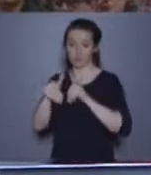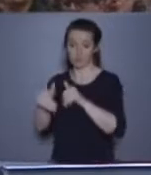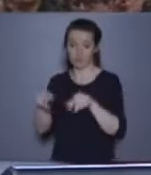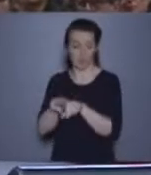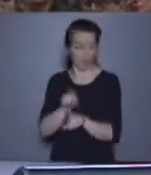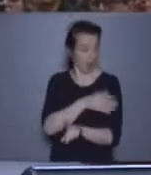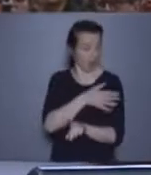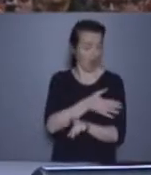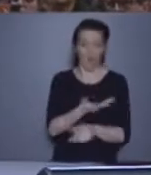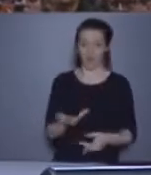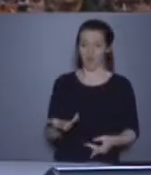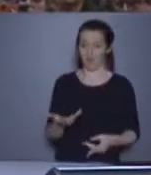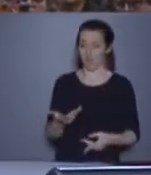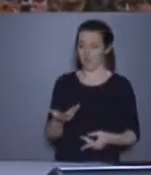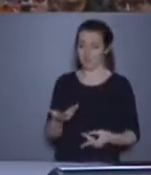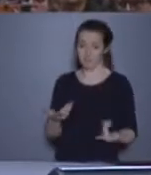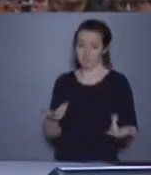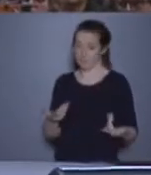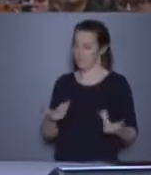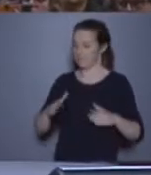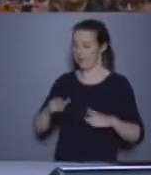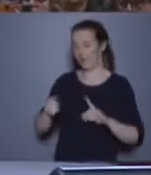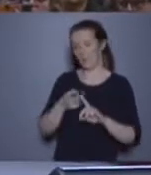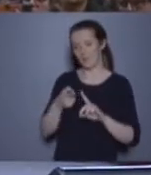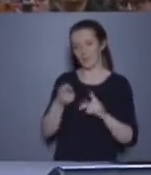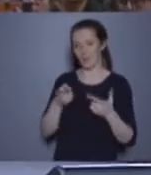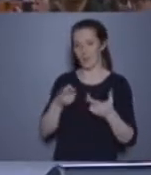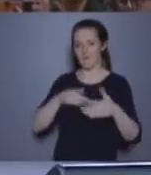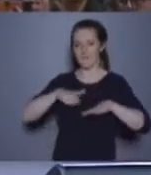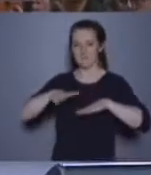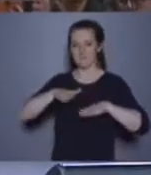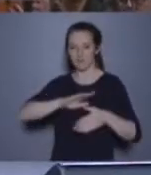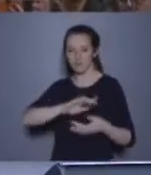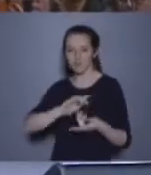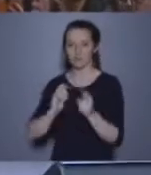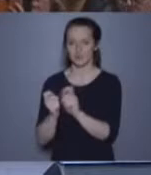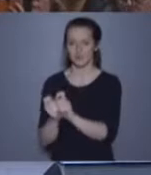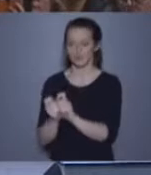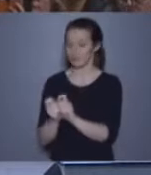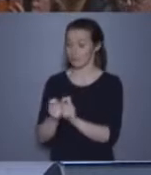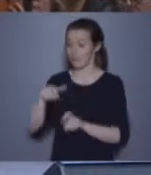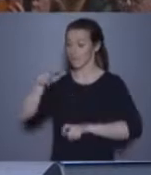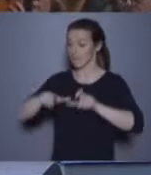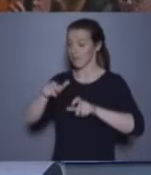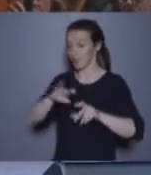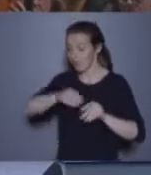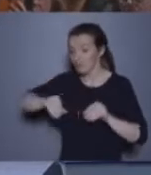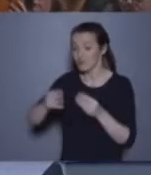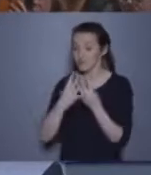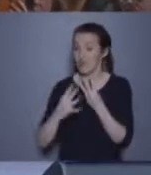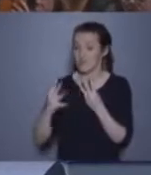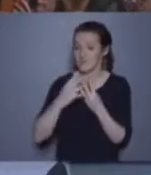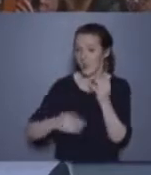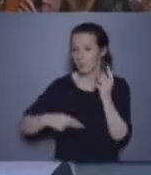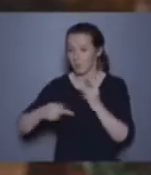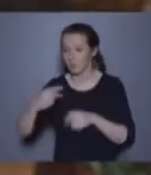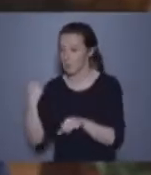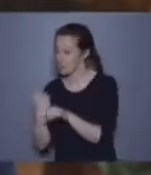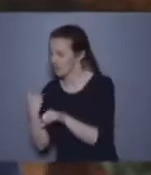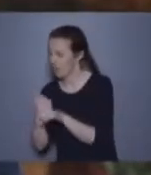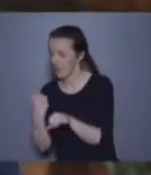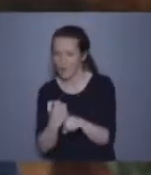actuel par des robots de maintenant. Mais là, il s'agit de changer la façon de faire. Il y aura plus de monde à la Terre. Il y a 6 fois plus